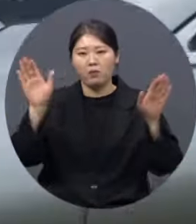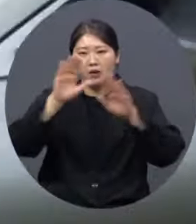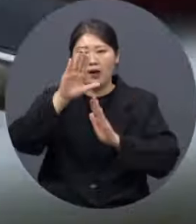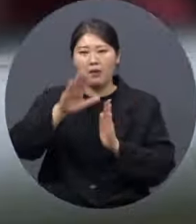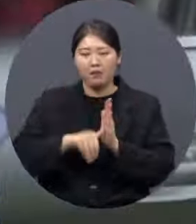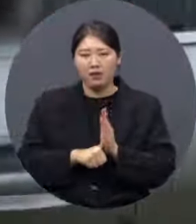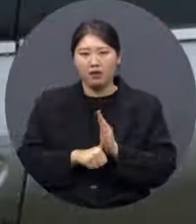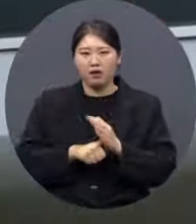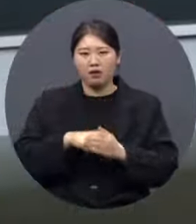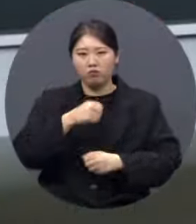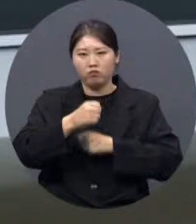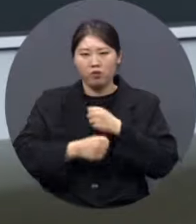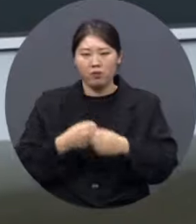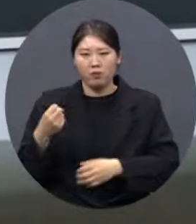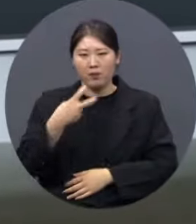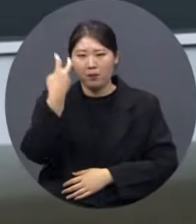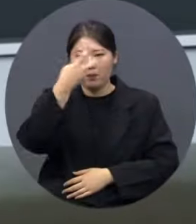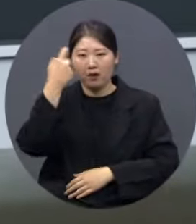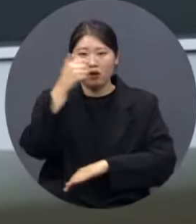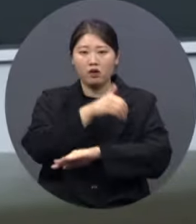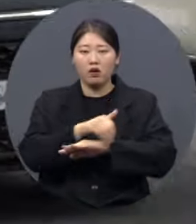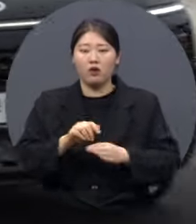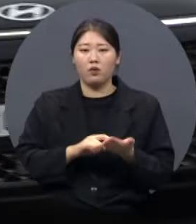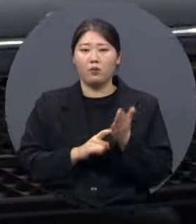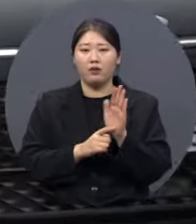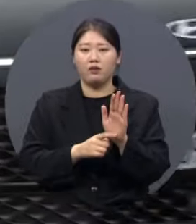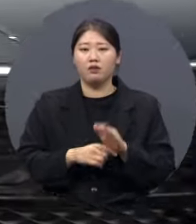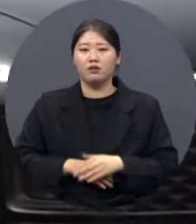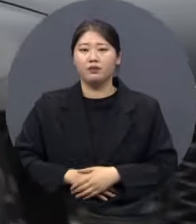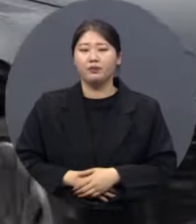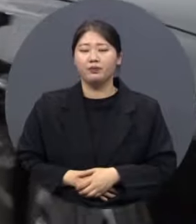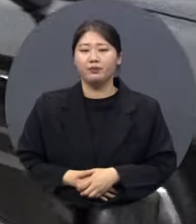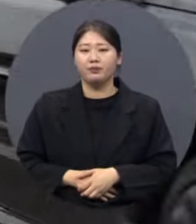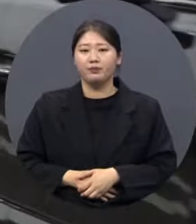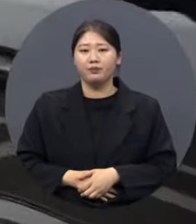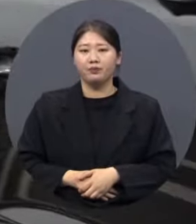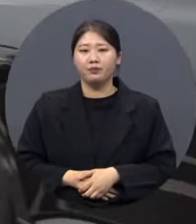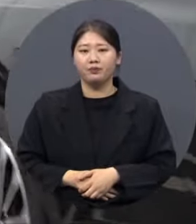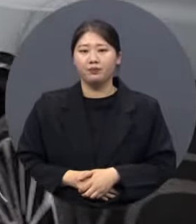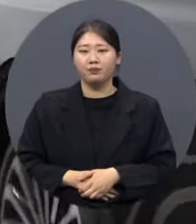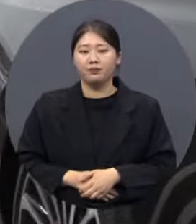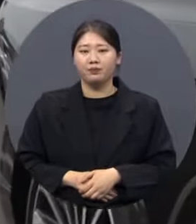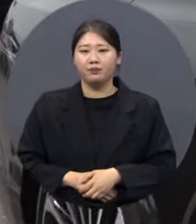불시 음주운전 단속을 진행할 계획입니다. MBC 뉴스 이따금입니다.